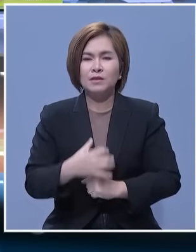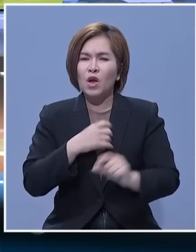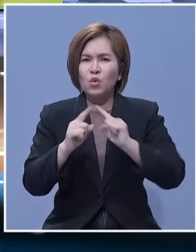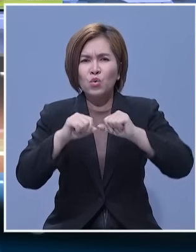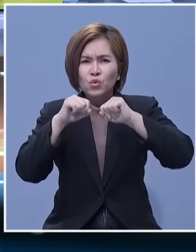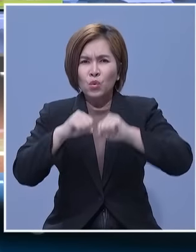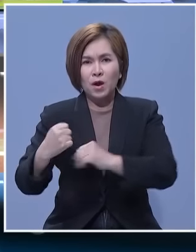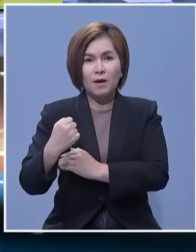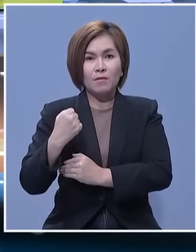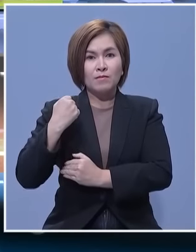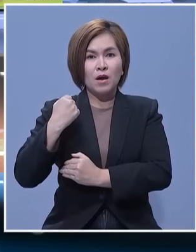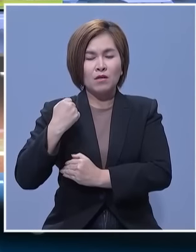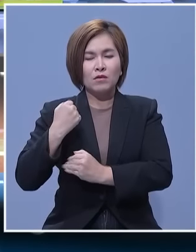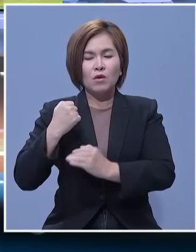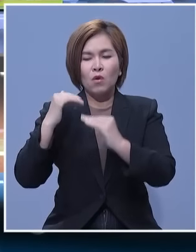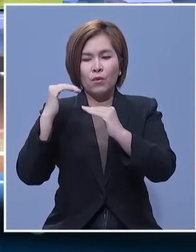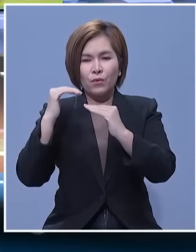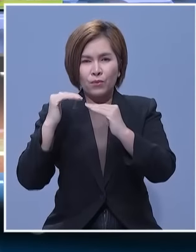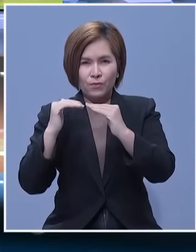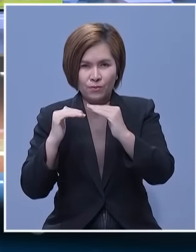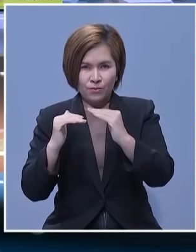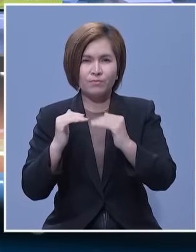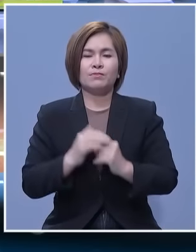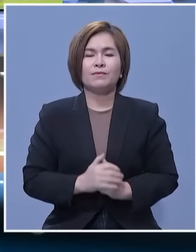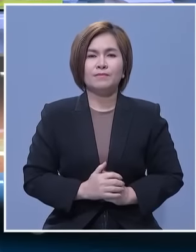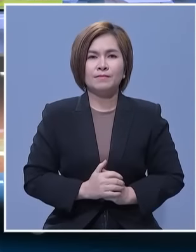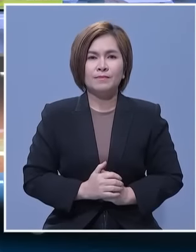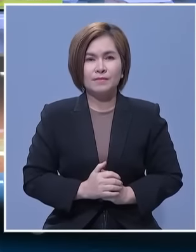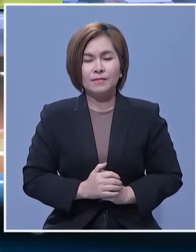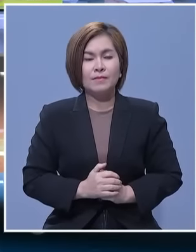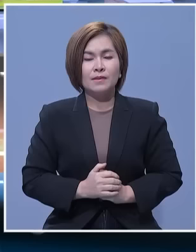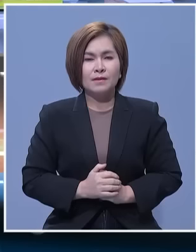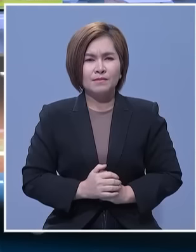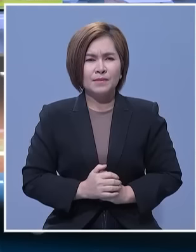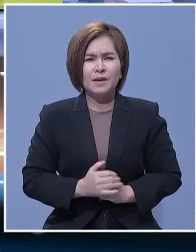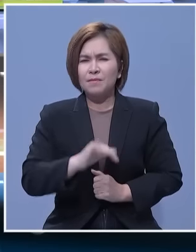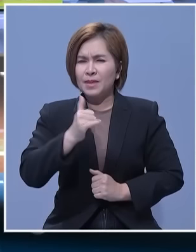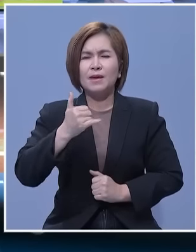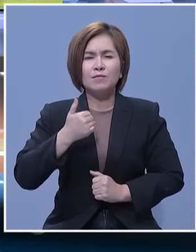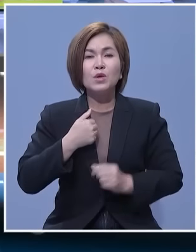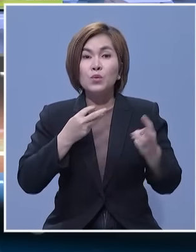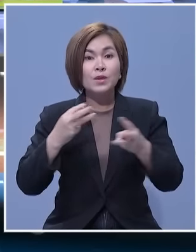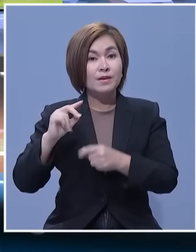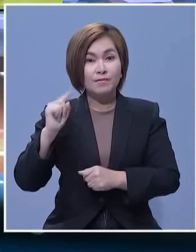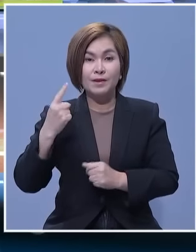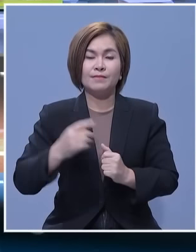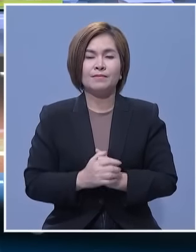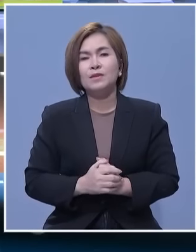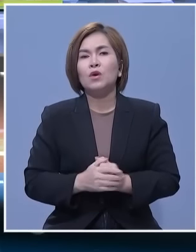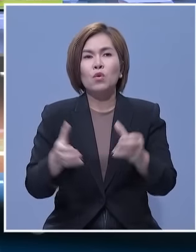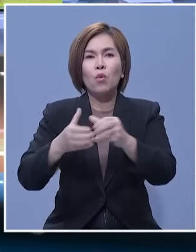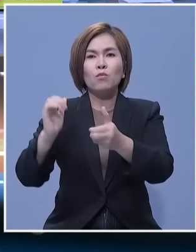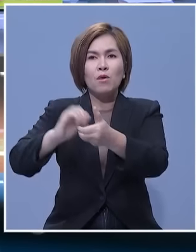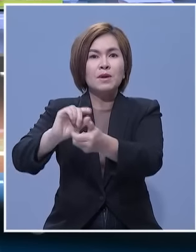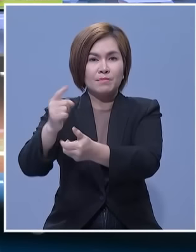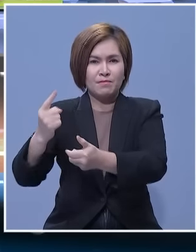อะไรมากคืออำนาจการต่อรองของเพื่อไทยลดลงแล้วล่ะอืแต่คราวนี้คุณไพศาลก็บอกว่ามันก็มีอีกสูตรนึงที่ขั้วใหม่จะเกิด